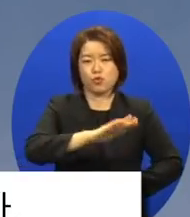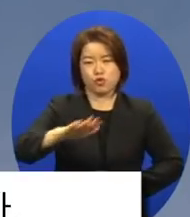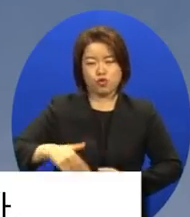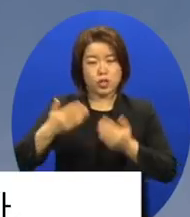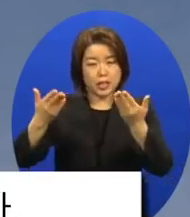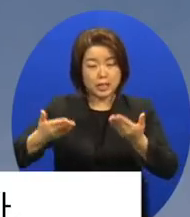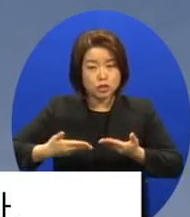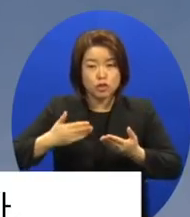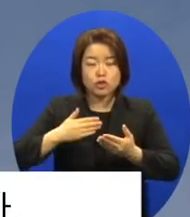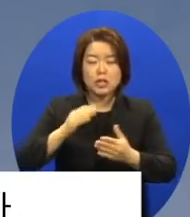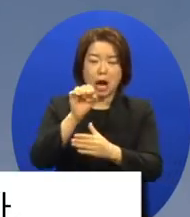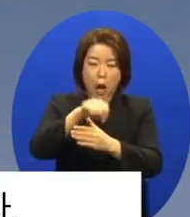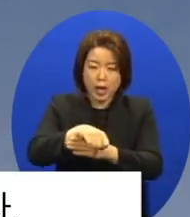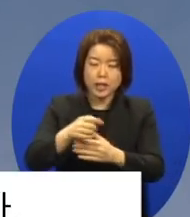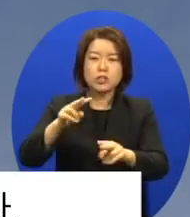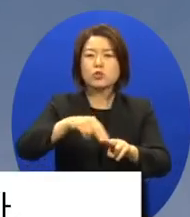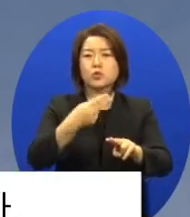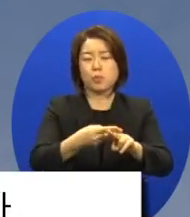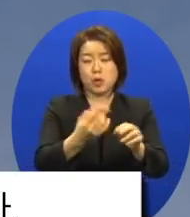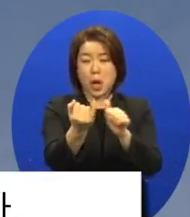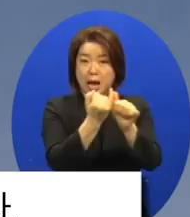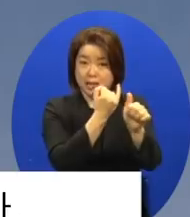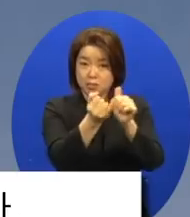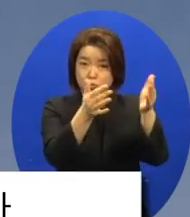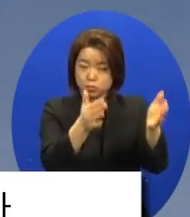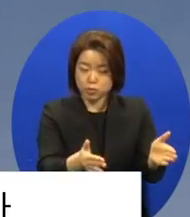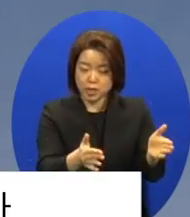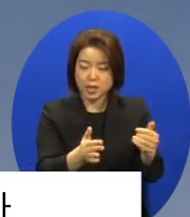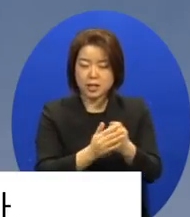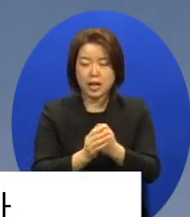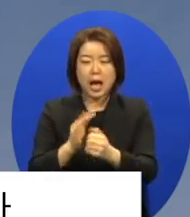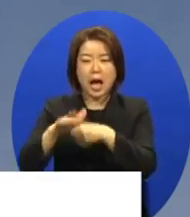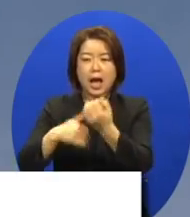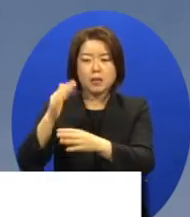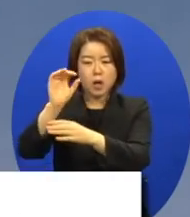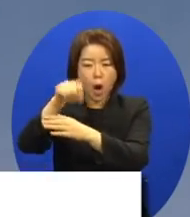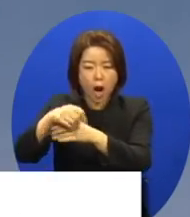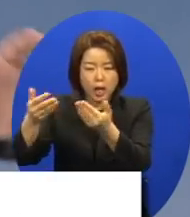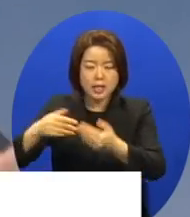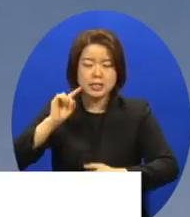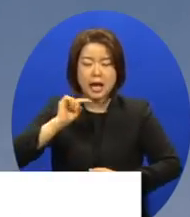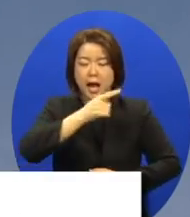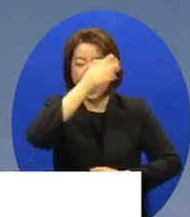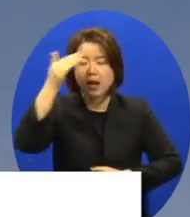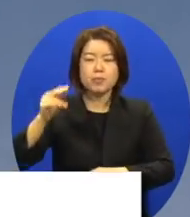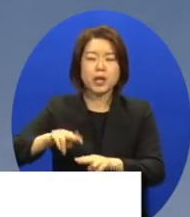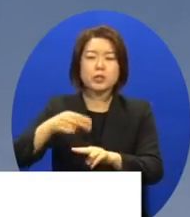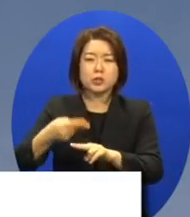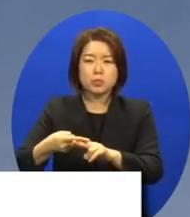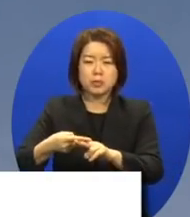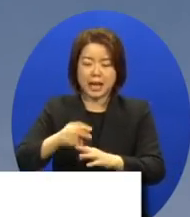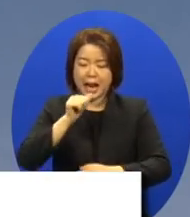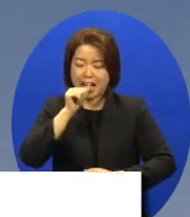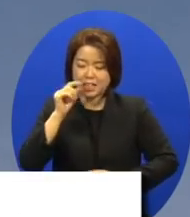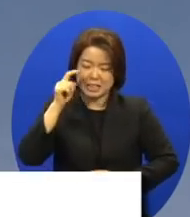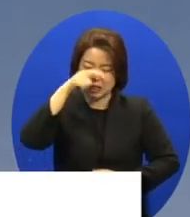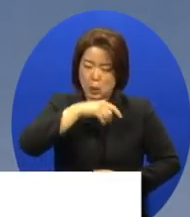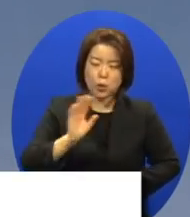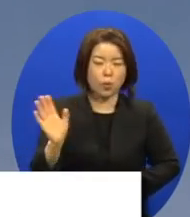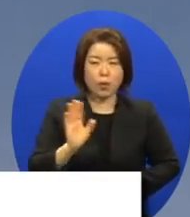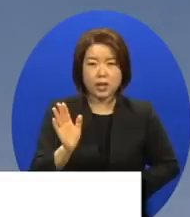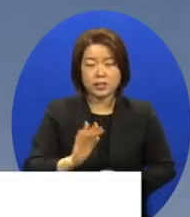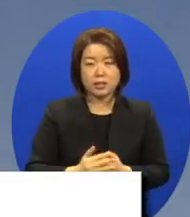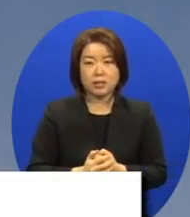부부 사이에 하나님의 주신 정말 아름다운 선물입니다 절대로 더러운 것이 아닙니다 이것이